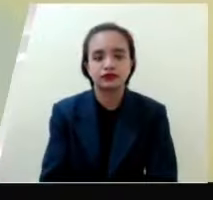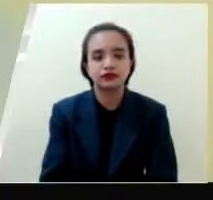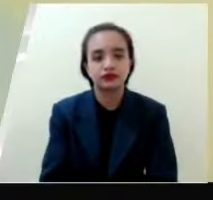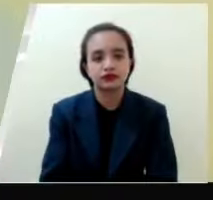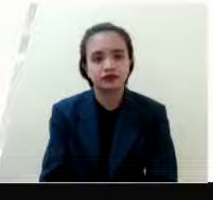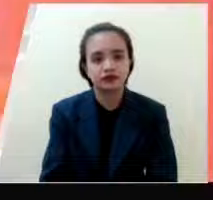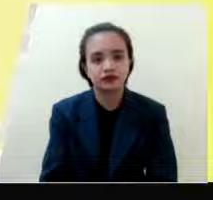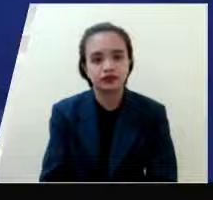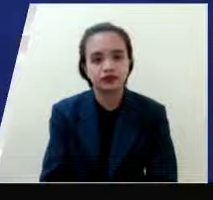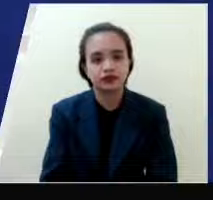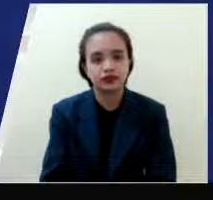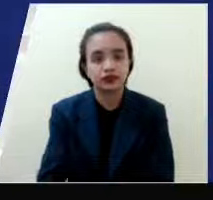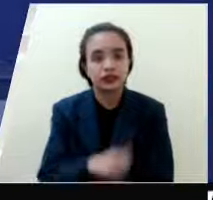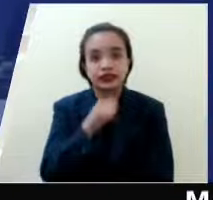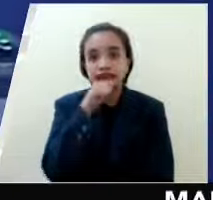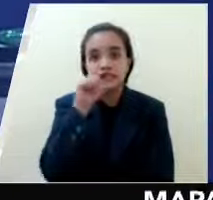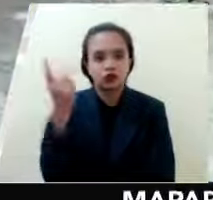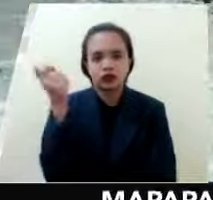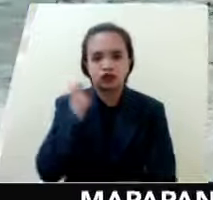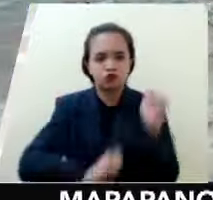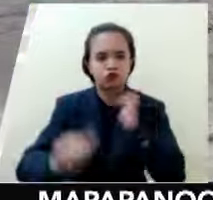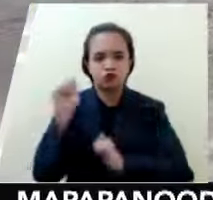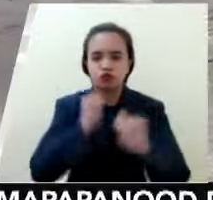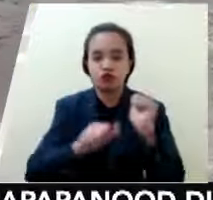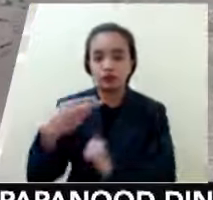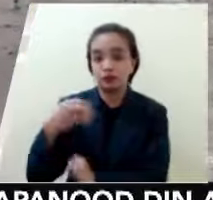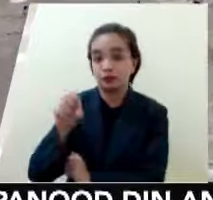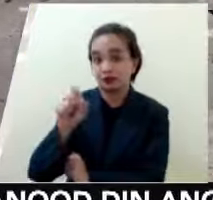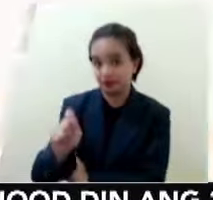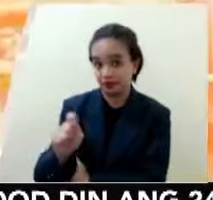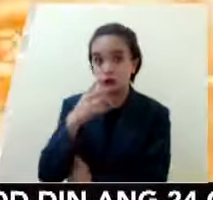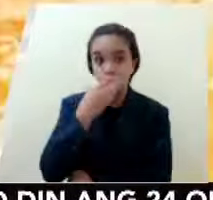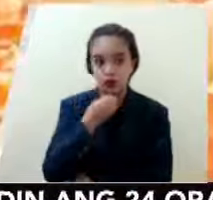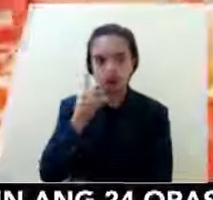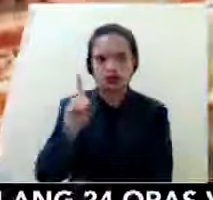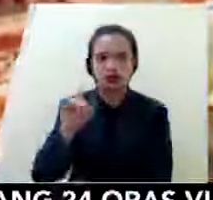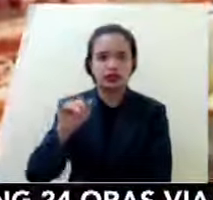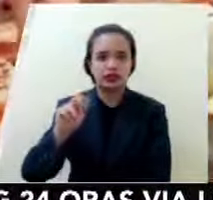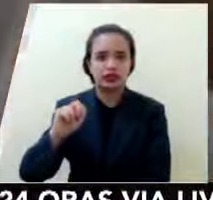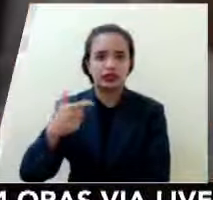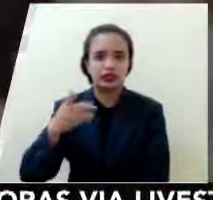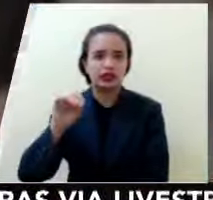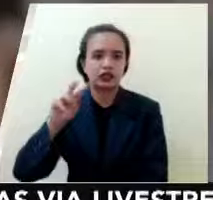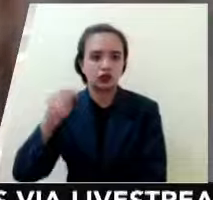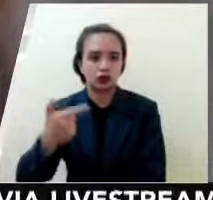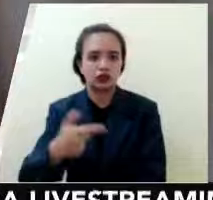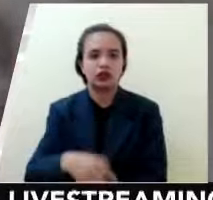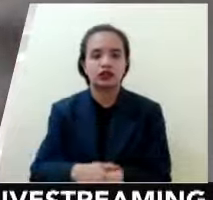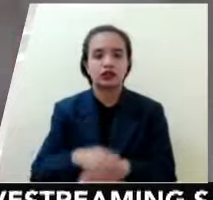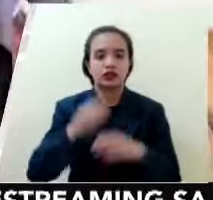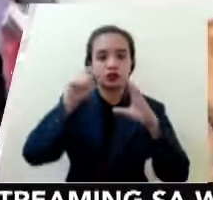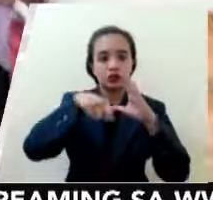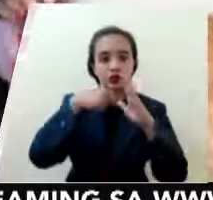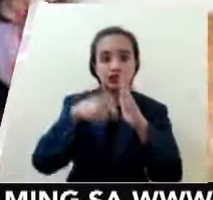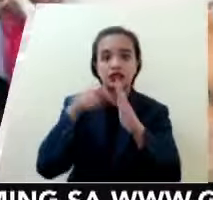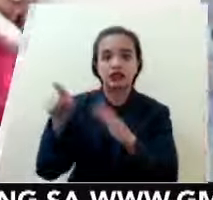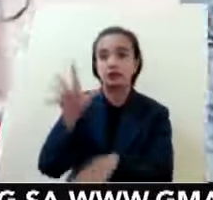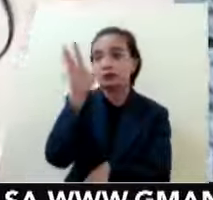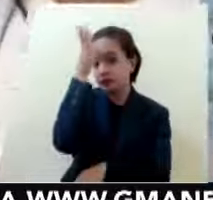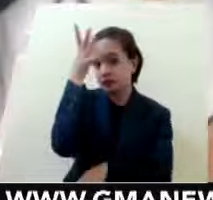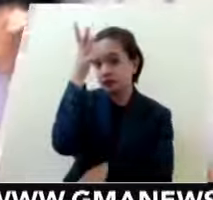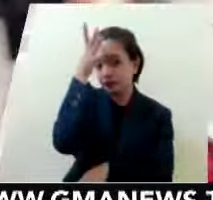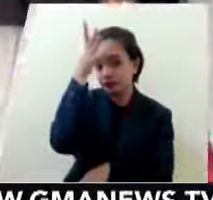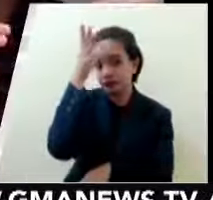Hindi lang aktor at host si Kapuso Primetime King Ding Dong Dantes. Behind the camera, siya rin si Daddy Dong ni Nazia